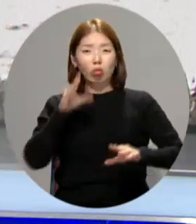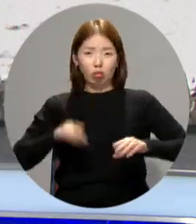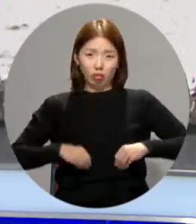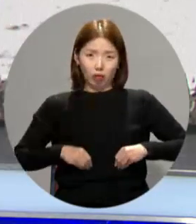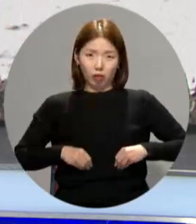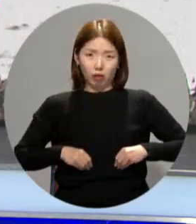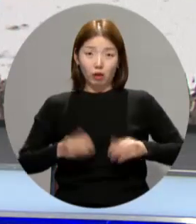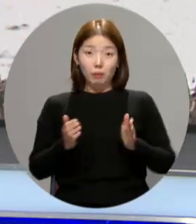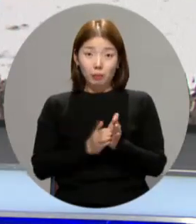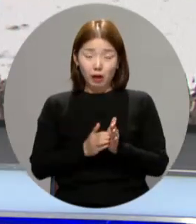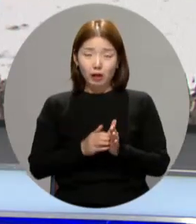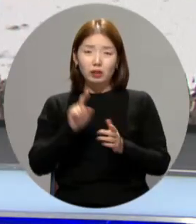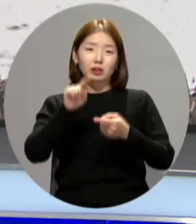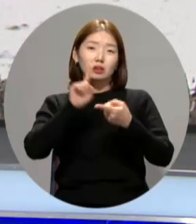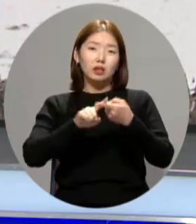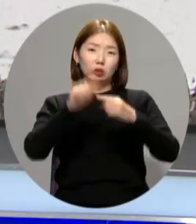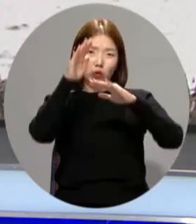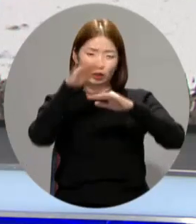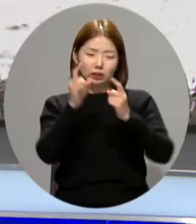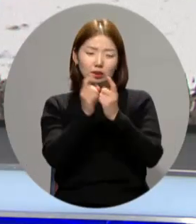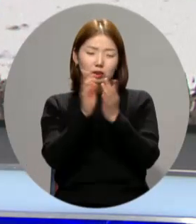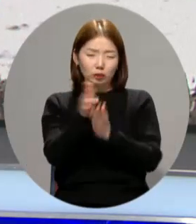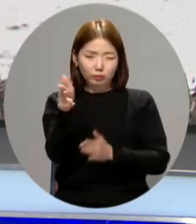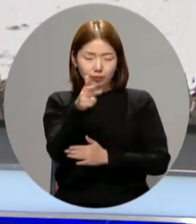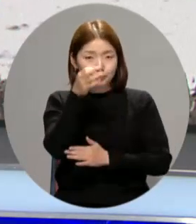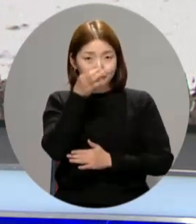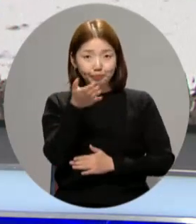실태. 전재용 기자가 현장 취재했습니다.